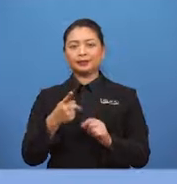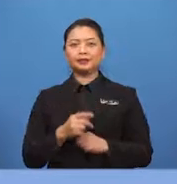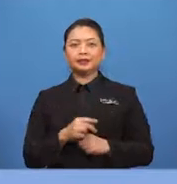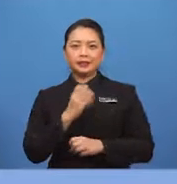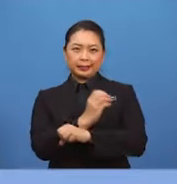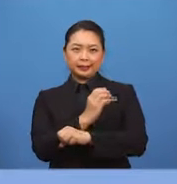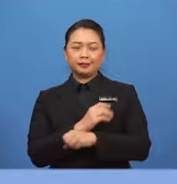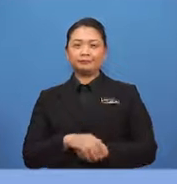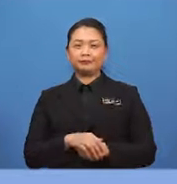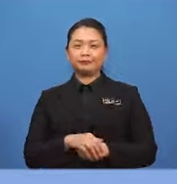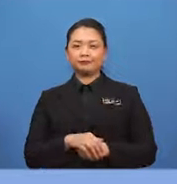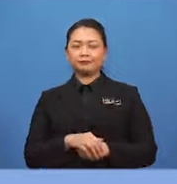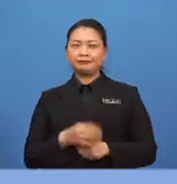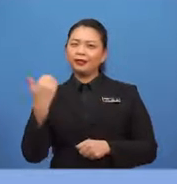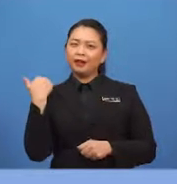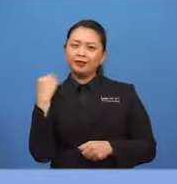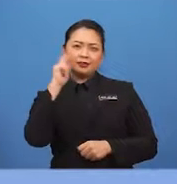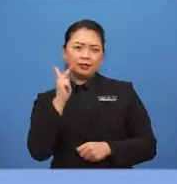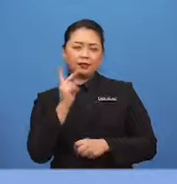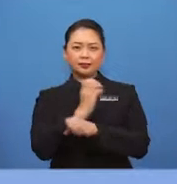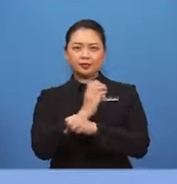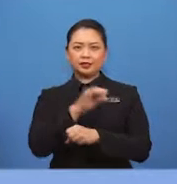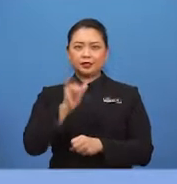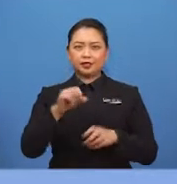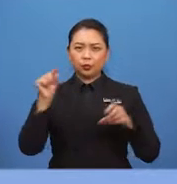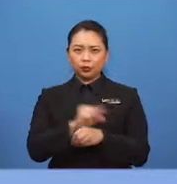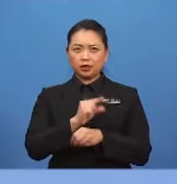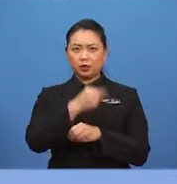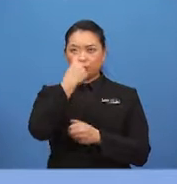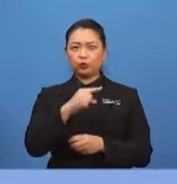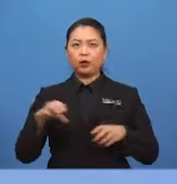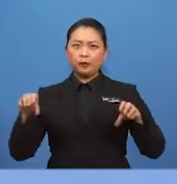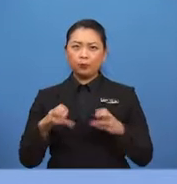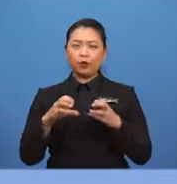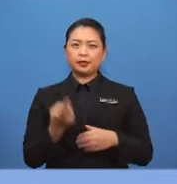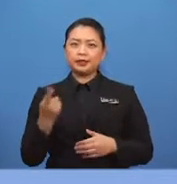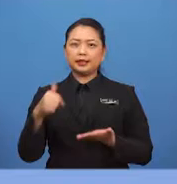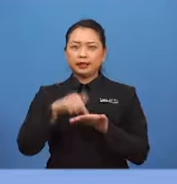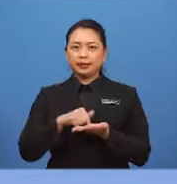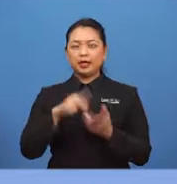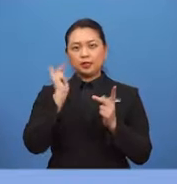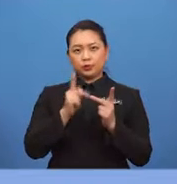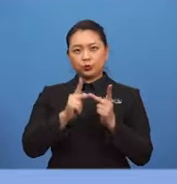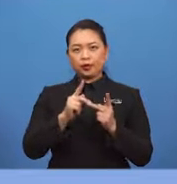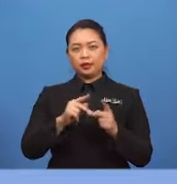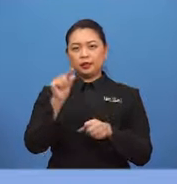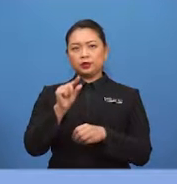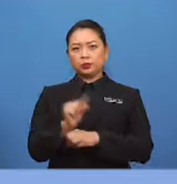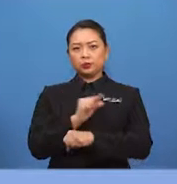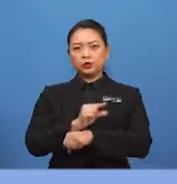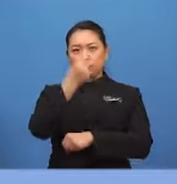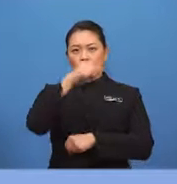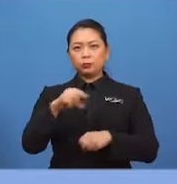daripada kaca. Adakah kaca yang digunakan untuk membuat radas ini sesuai